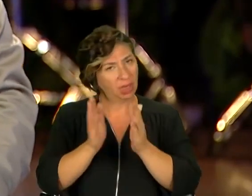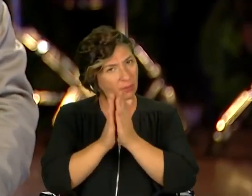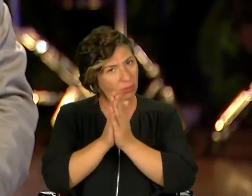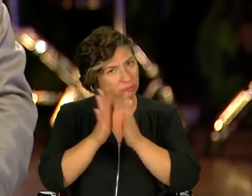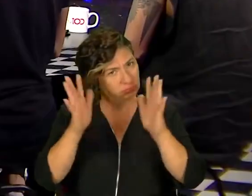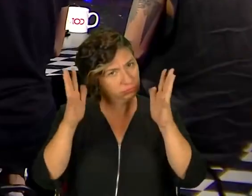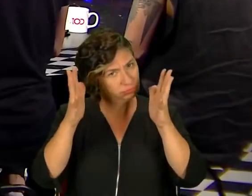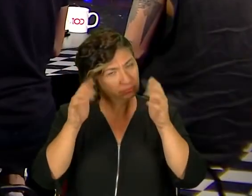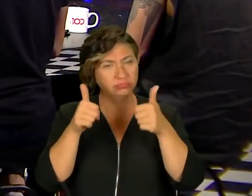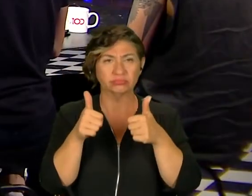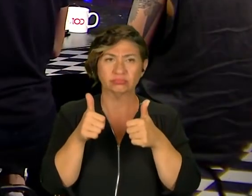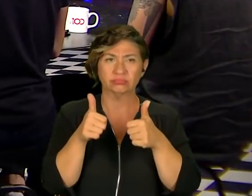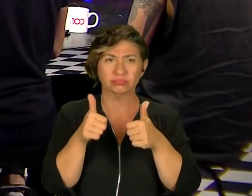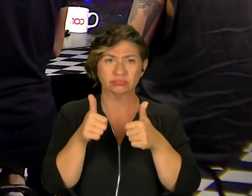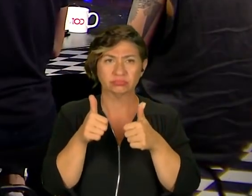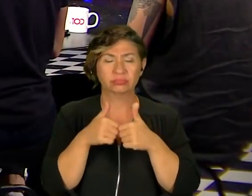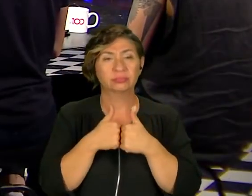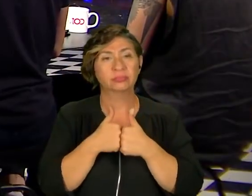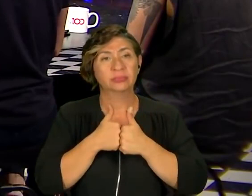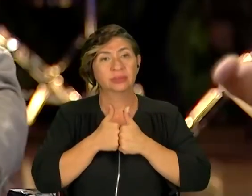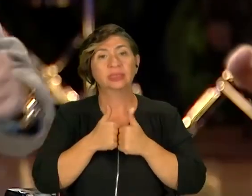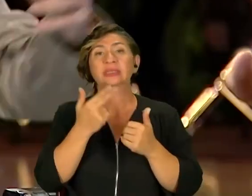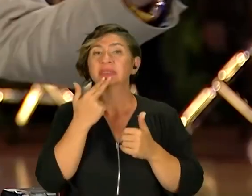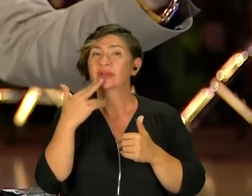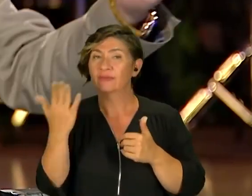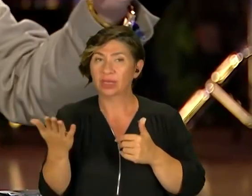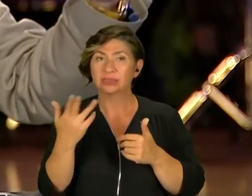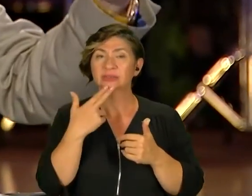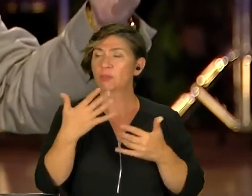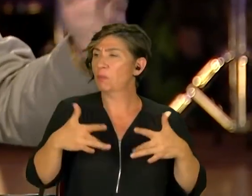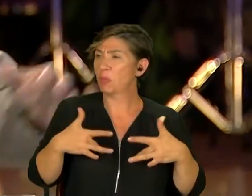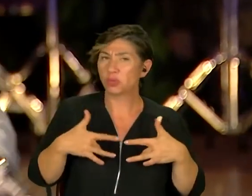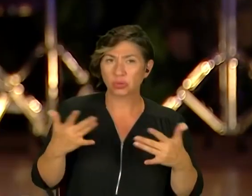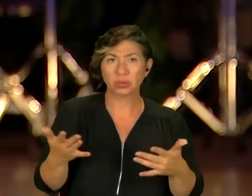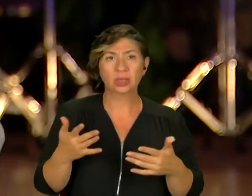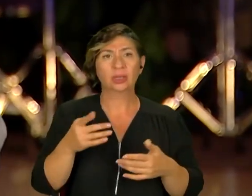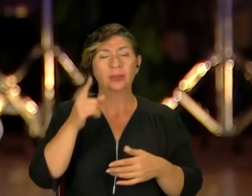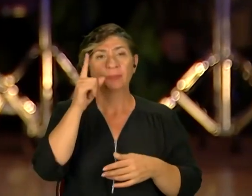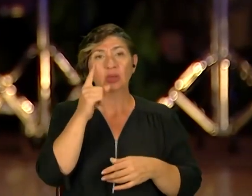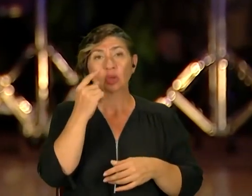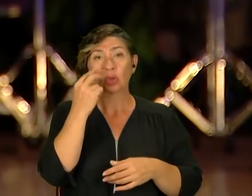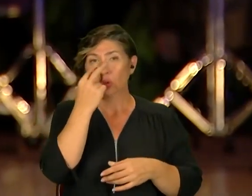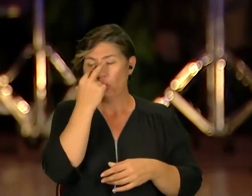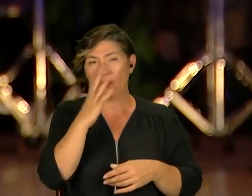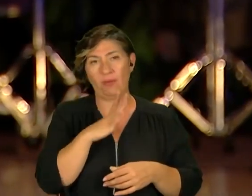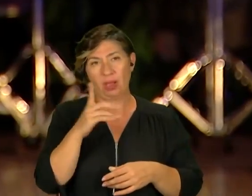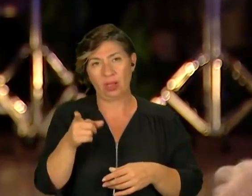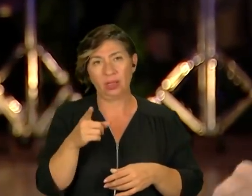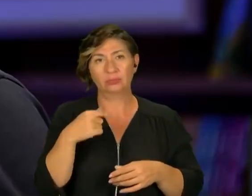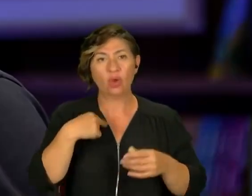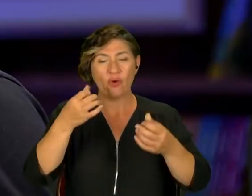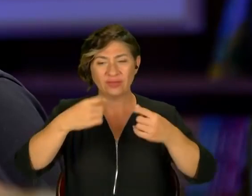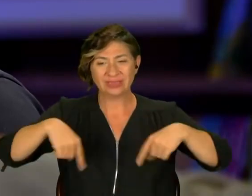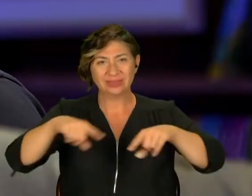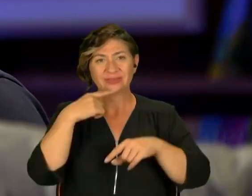Bravo. Çok güzel. Kızlar da var. Kızlar da çok memnun falan filan. Bir tane görmeyen çocuk var. Bizim